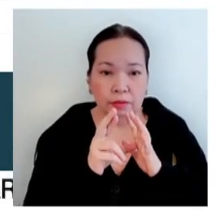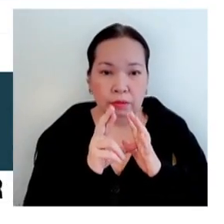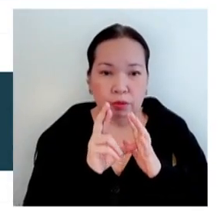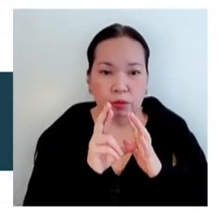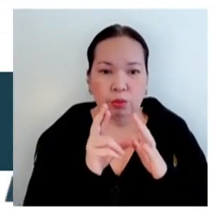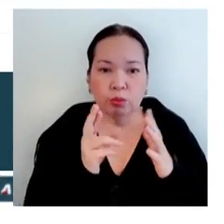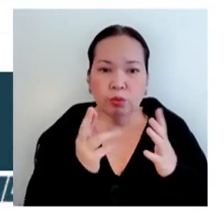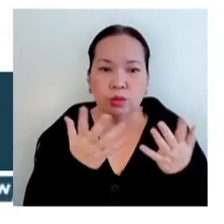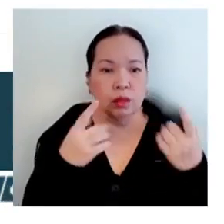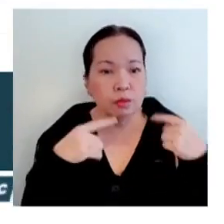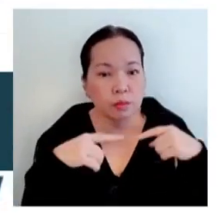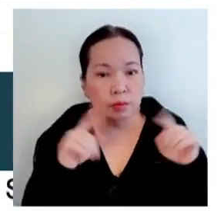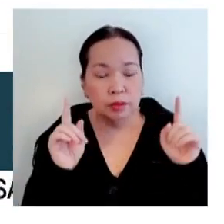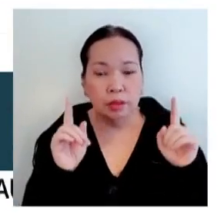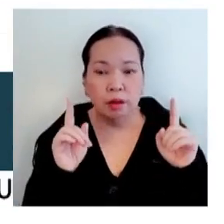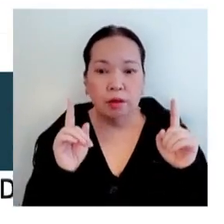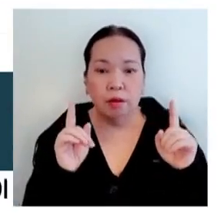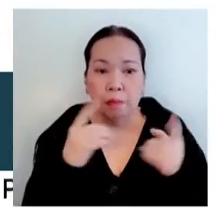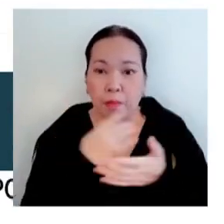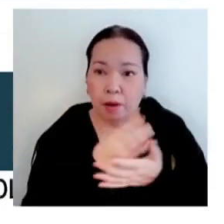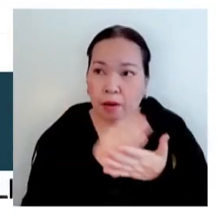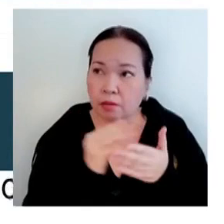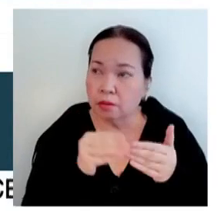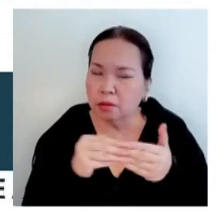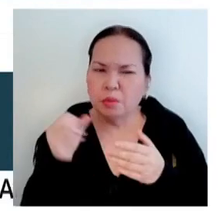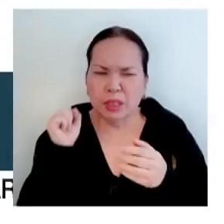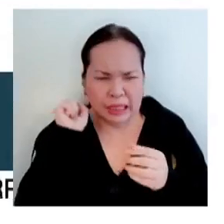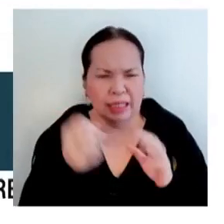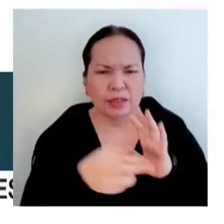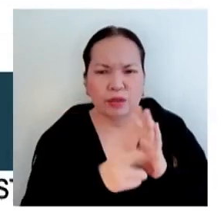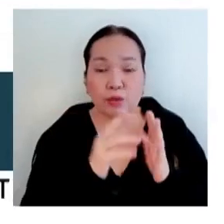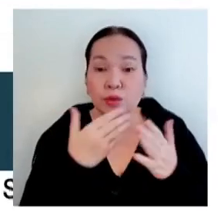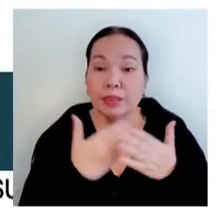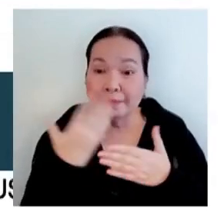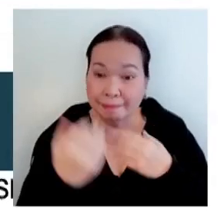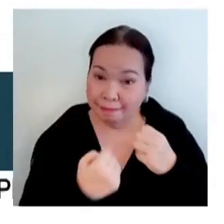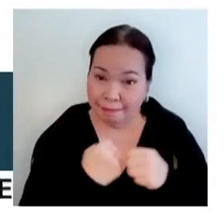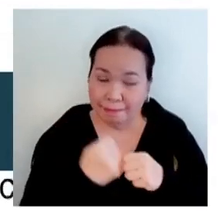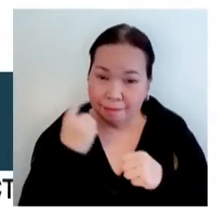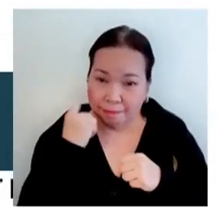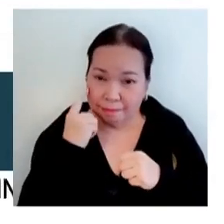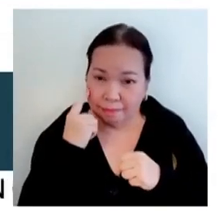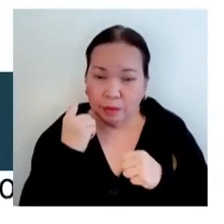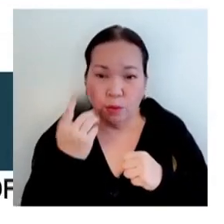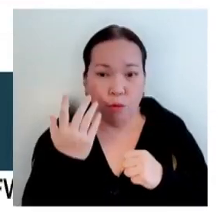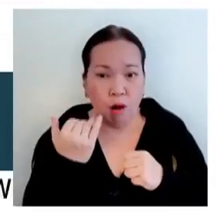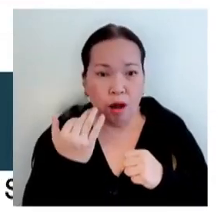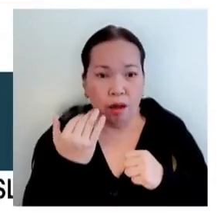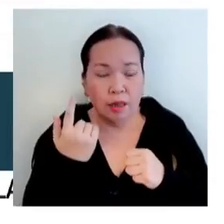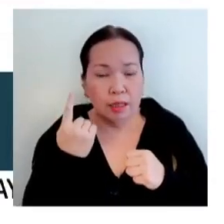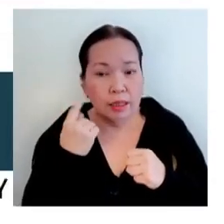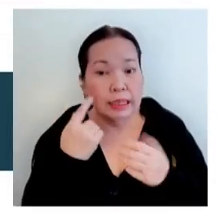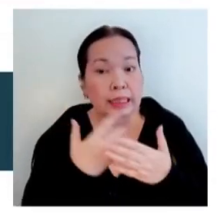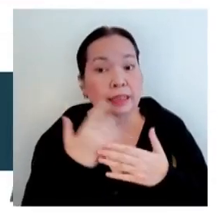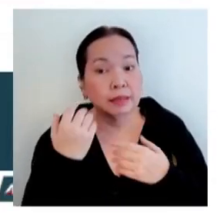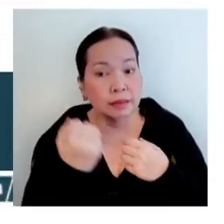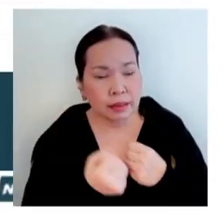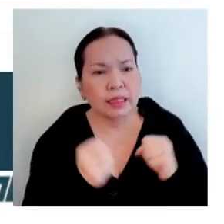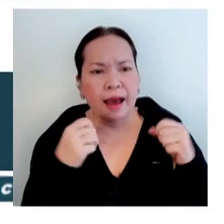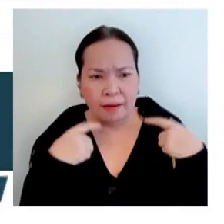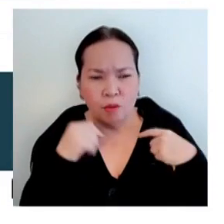pupunta, siguro pwede natin i-review by next year kasi ang ano naman by next year may review yun eh,